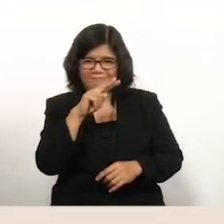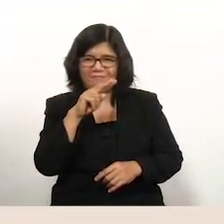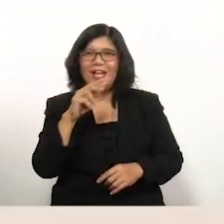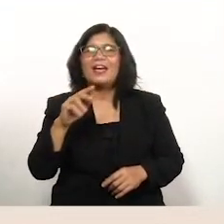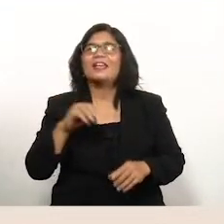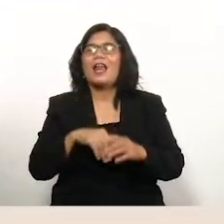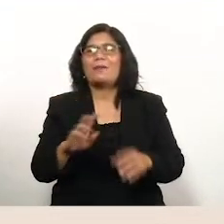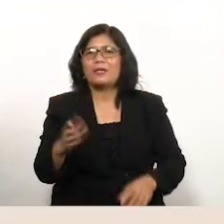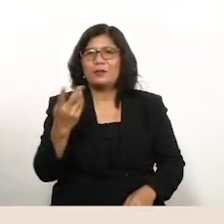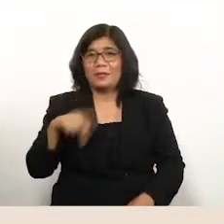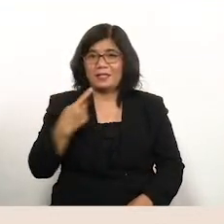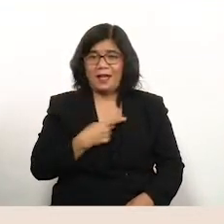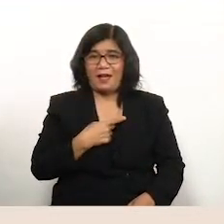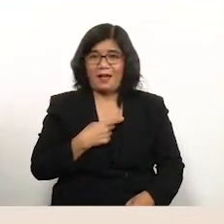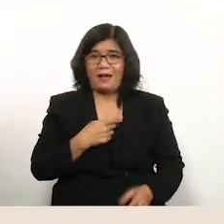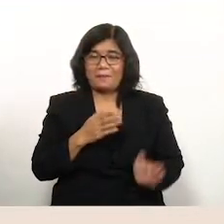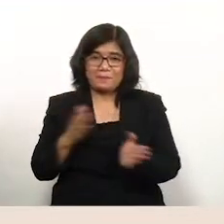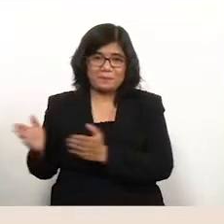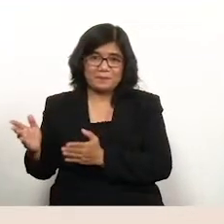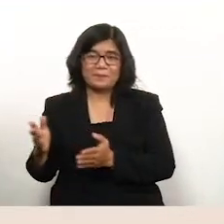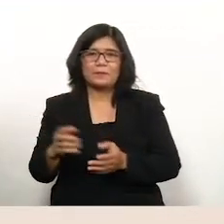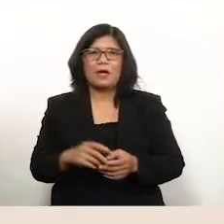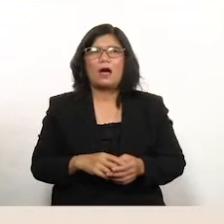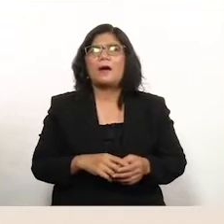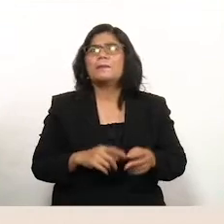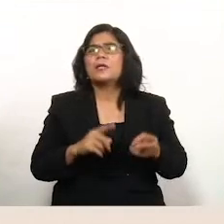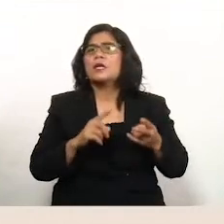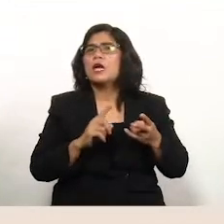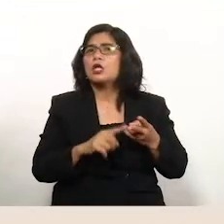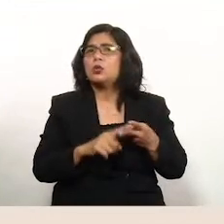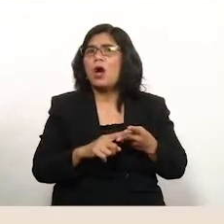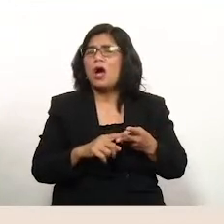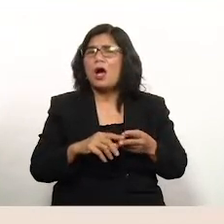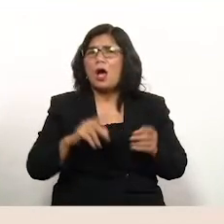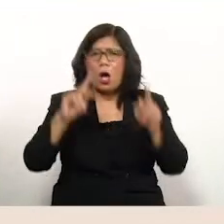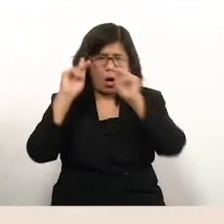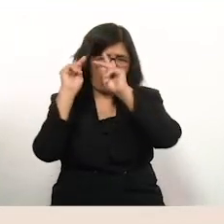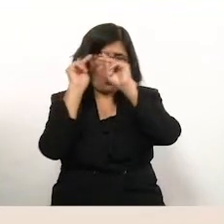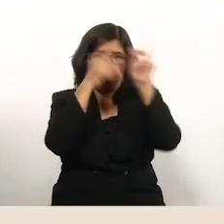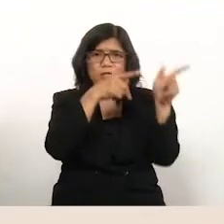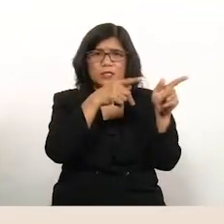ini Mengapa banyak orang percaya tidak peduli dengan tugas gereja untuk memperoleh berkat karena konsep yang keliru tentang harta dan kekayaan